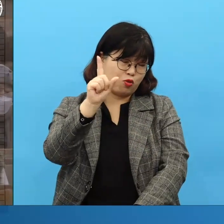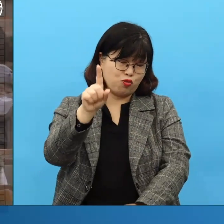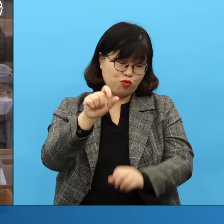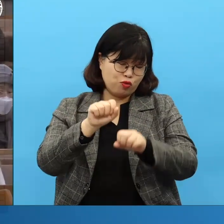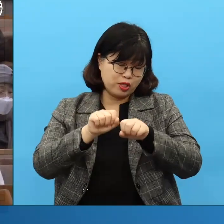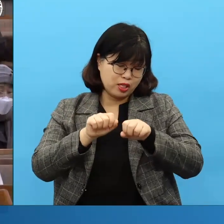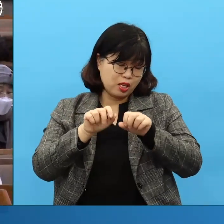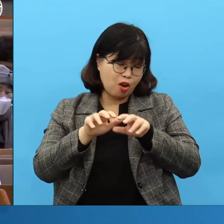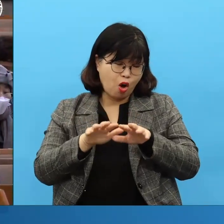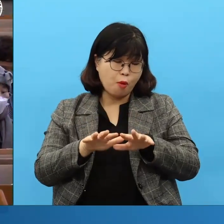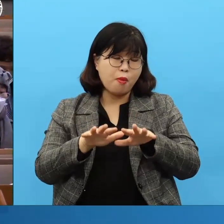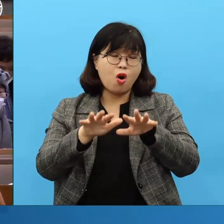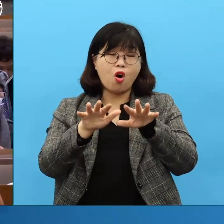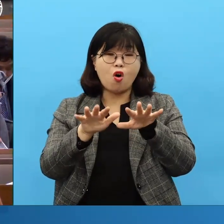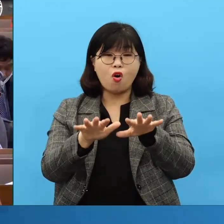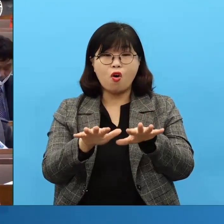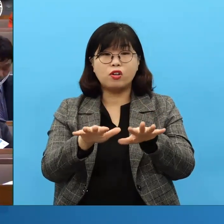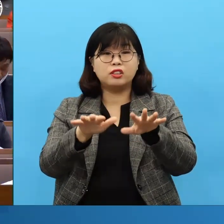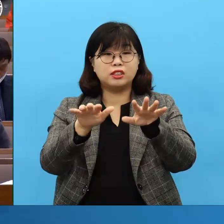널리 울리어